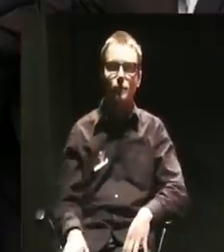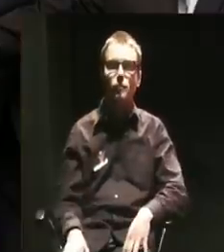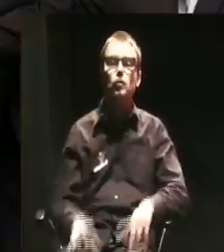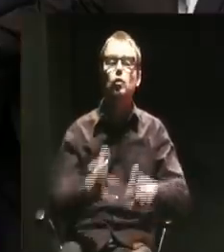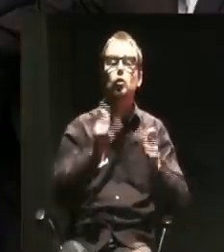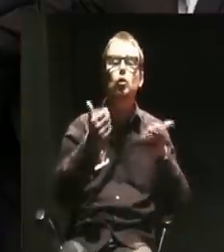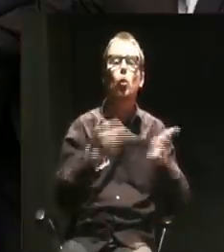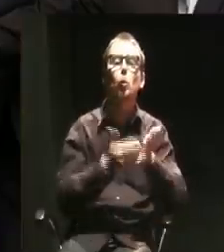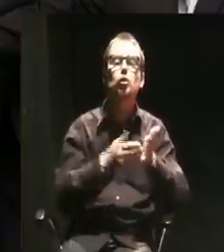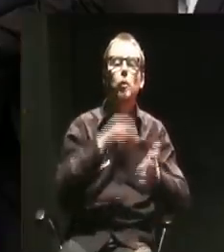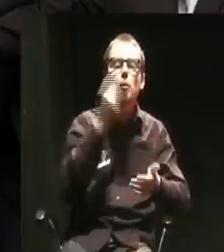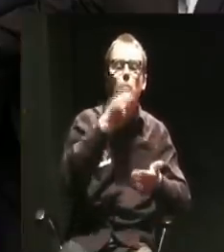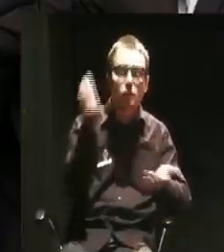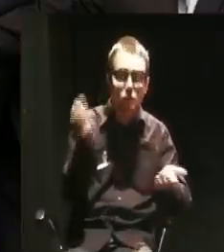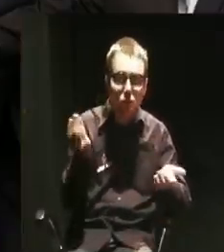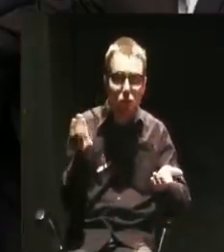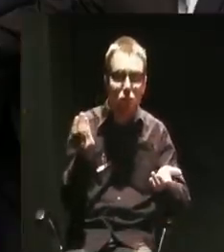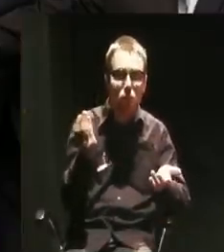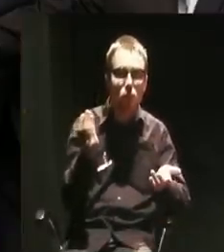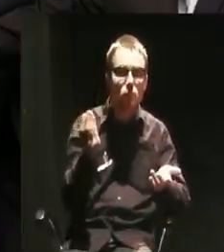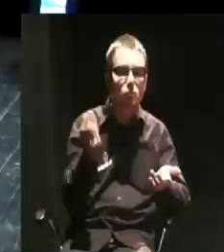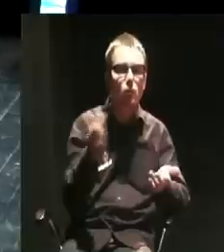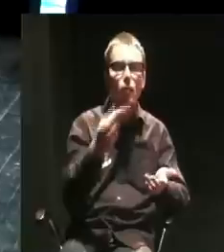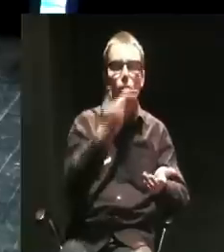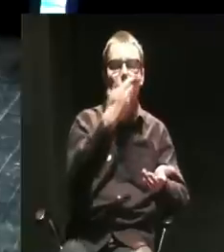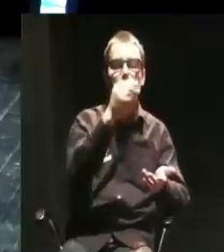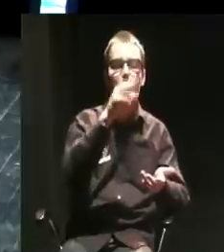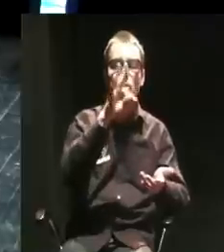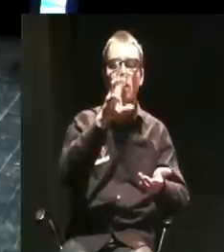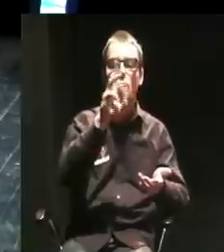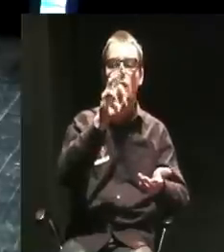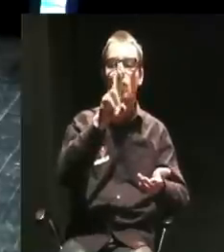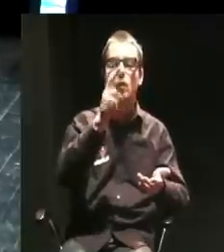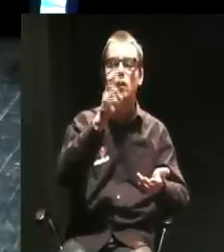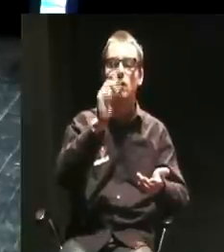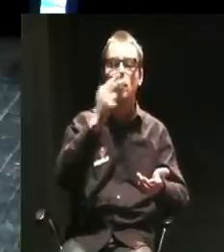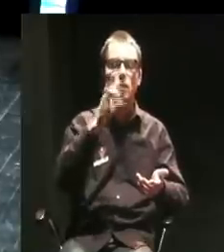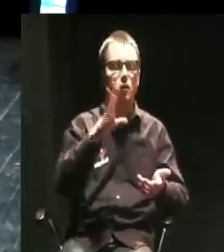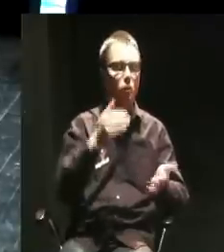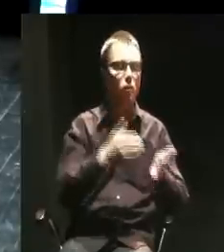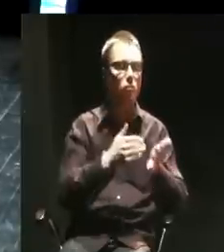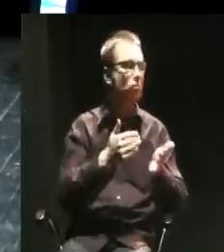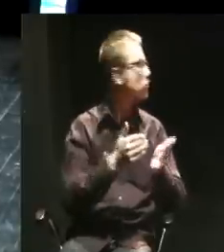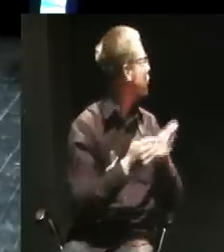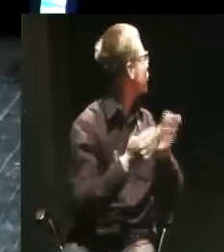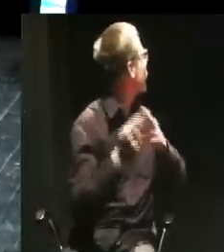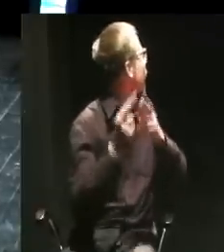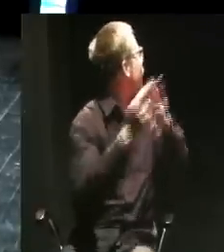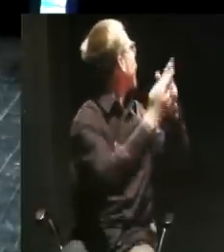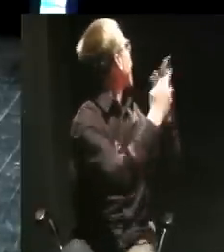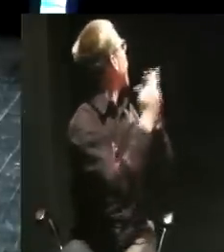teraz skupić, to jest właśnie networking, szeroko rozumiane, budowanie stałych relacji. Na zdjęciu widzicie